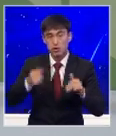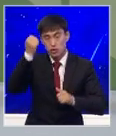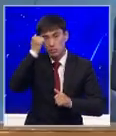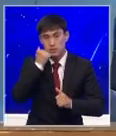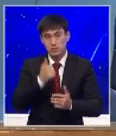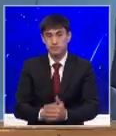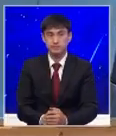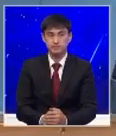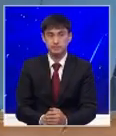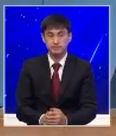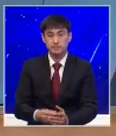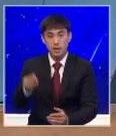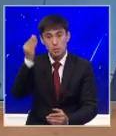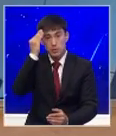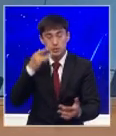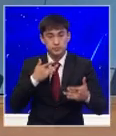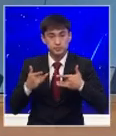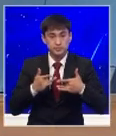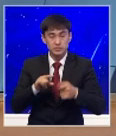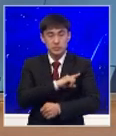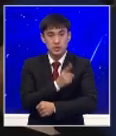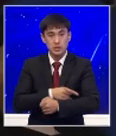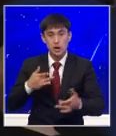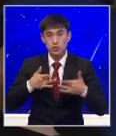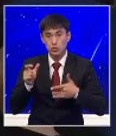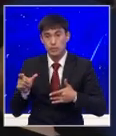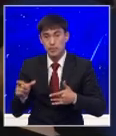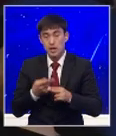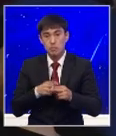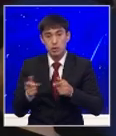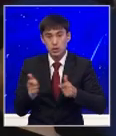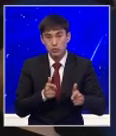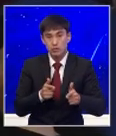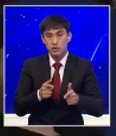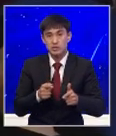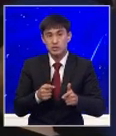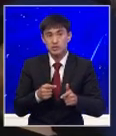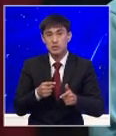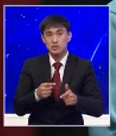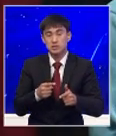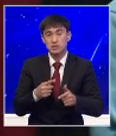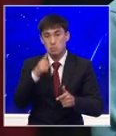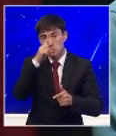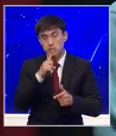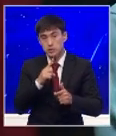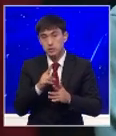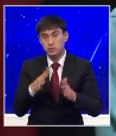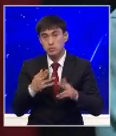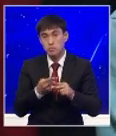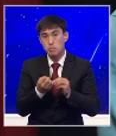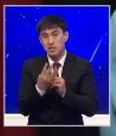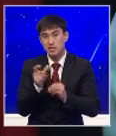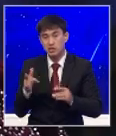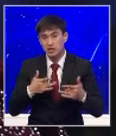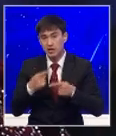спасибо впечатляющая игра сильный актерский состав постановки готовились Почти полтора месяца спектакле задействовано около 15